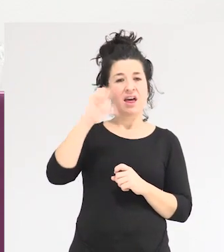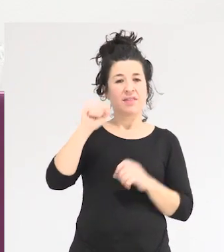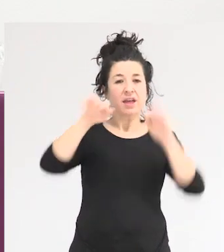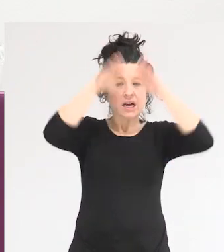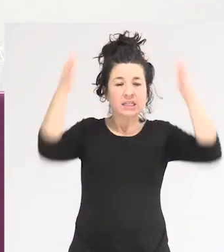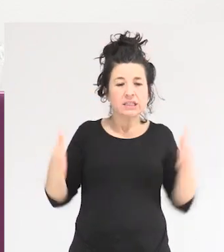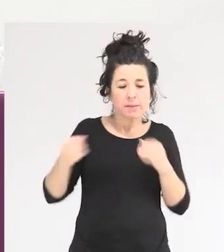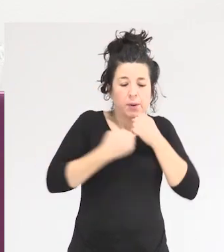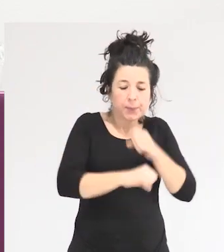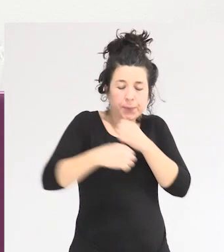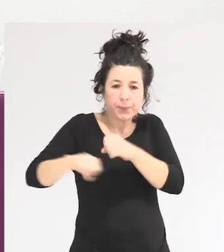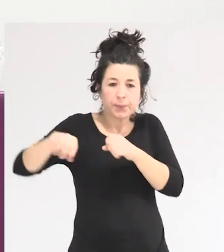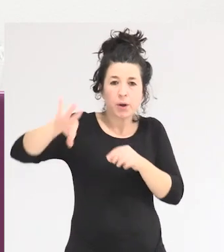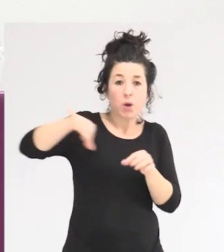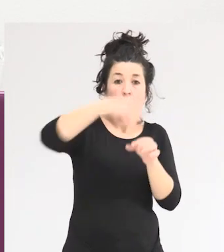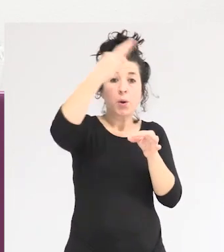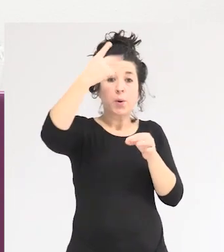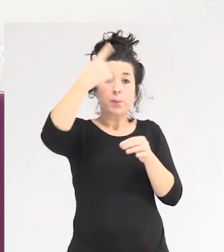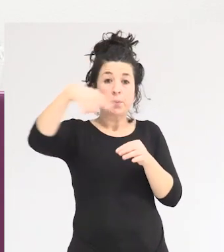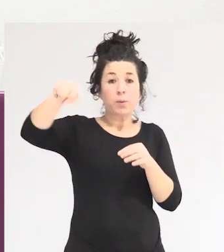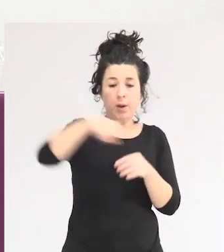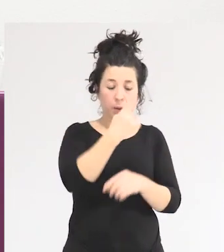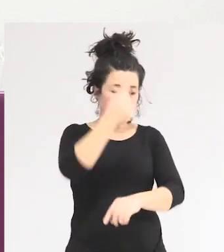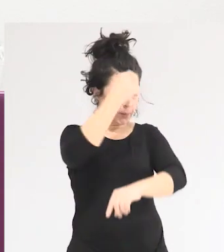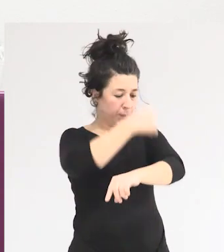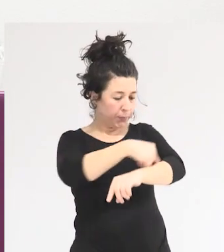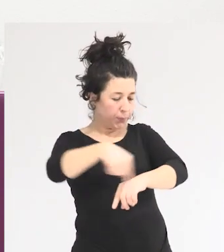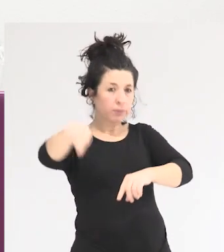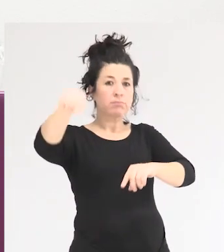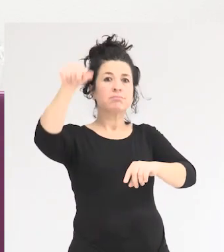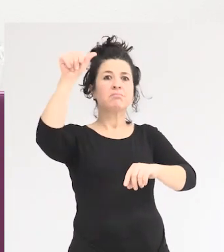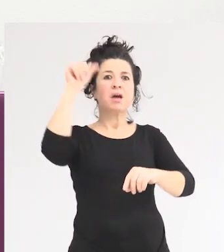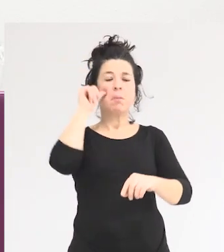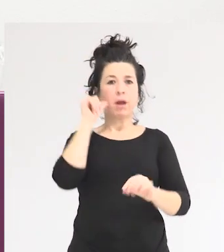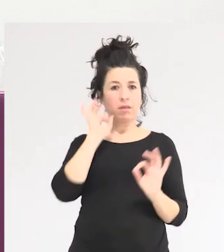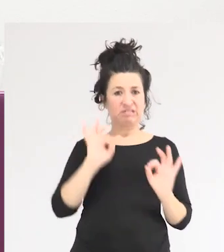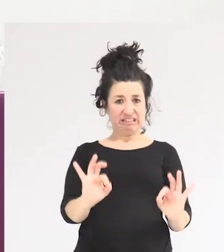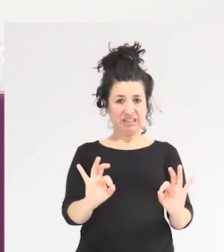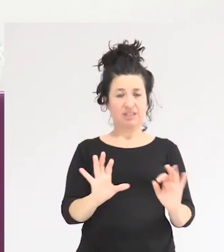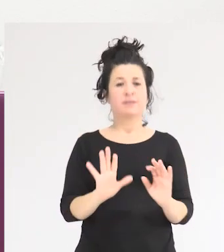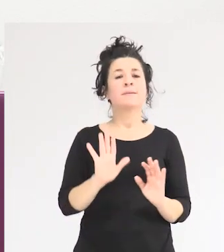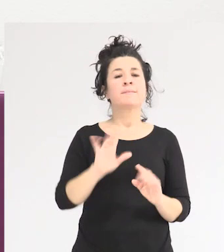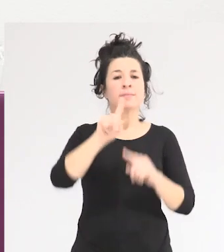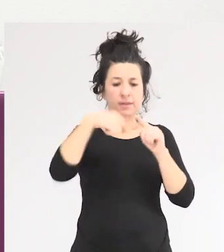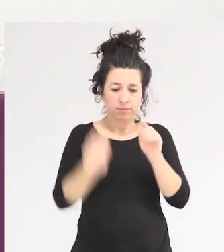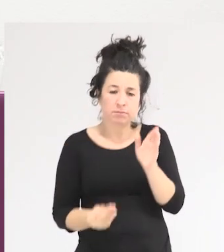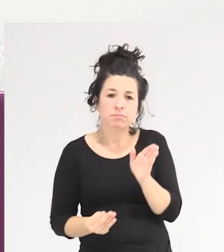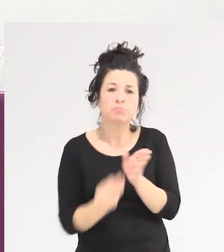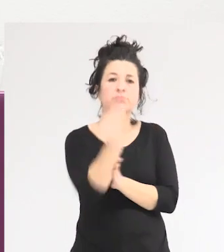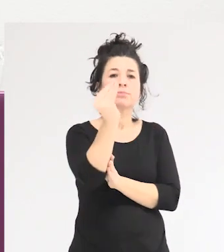zera, luma bat zeruti jaitsi, azala ukitu eta aurdun geratu zen. Handik jaio zen